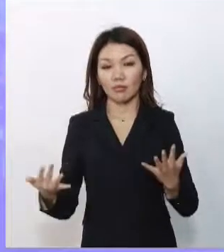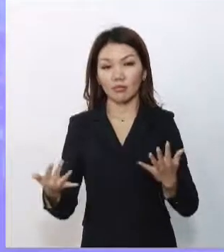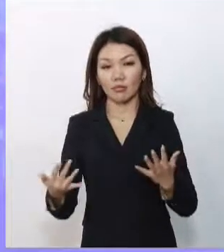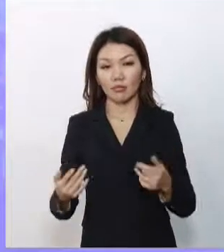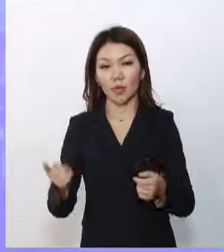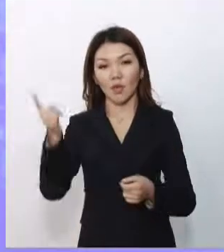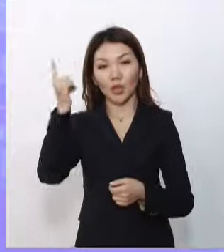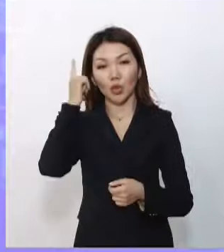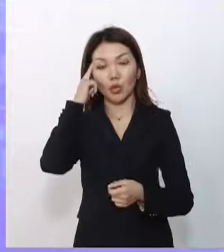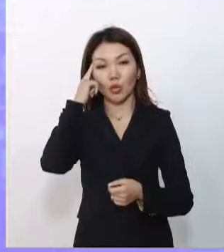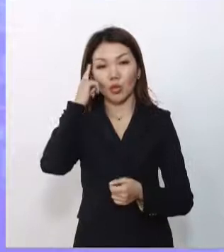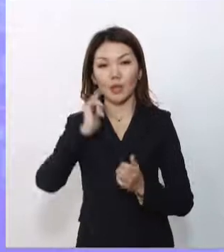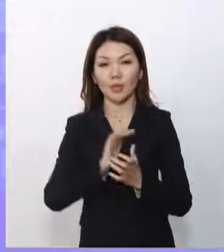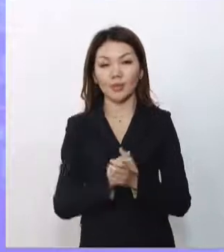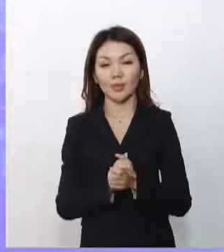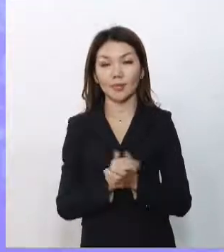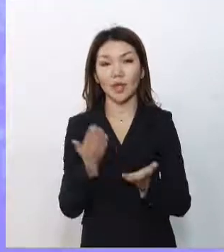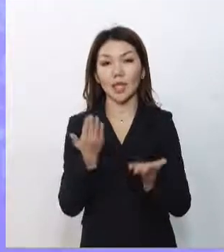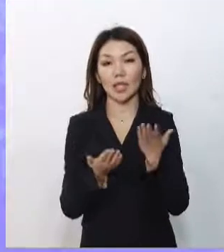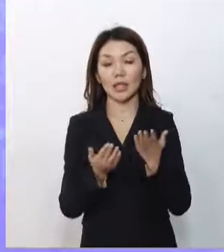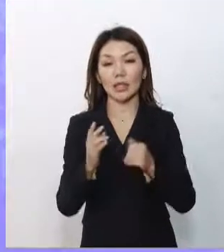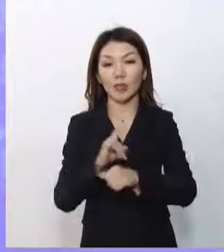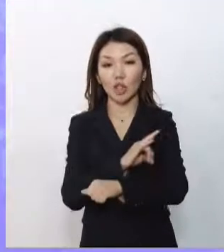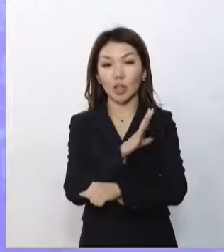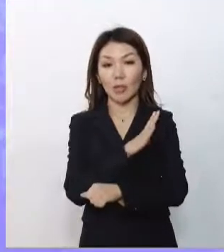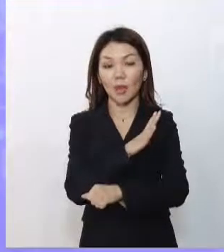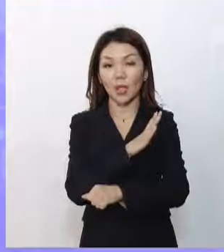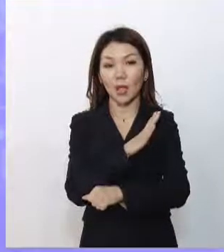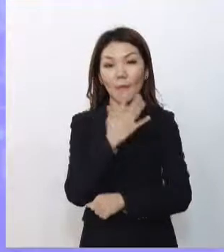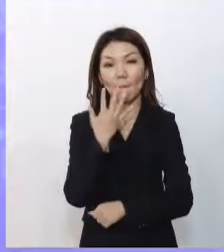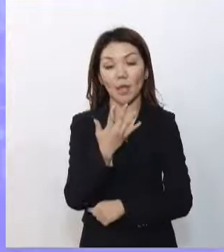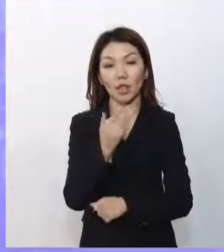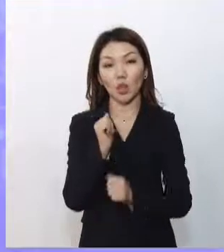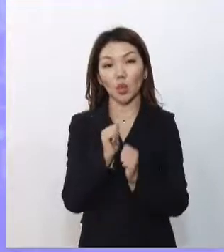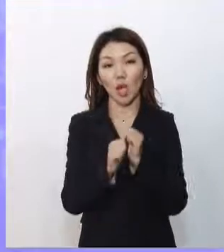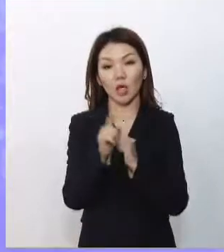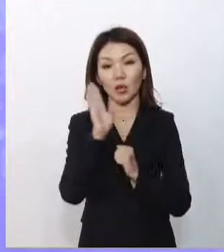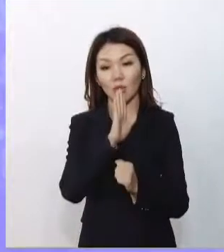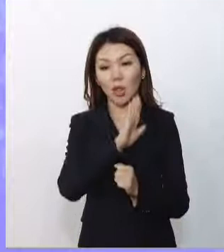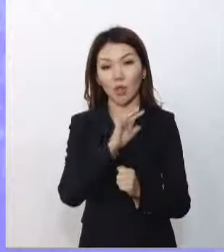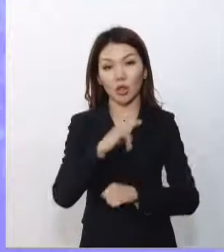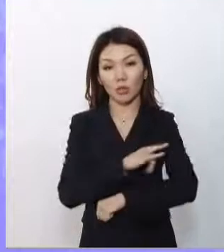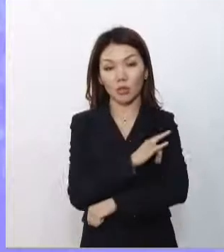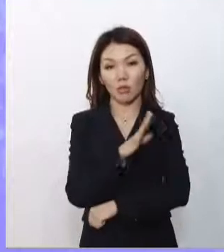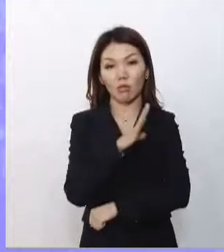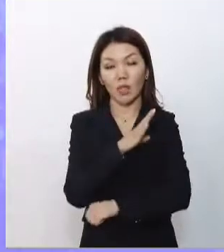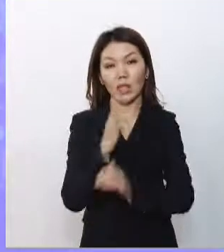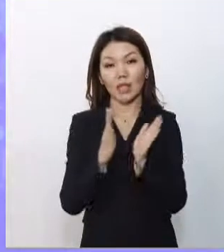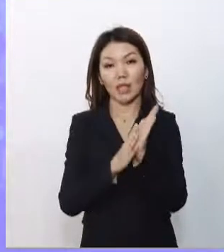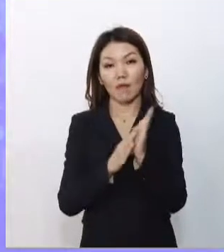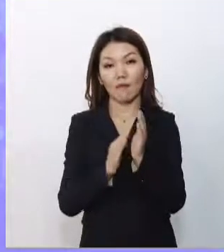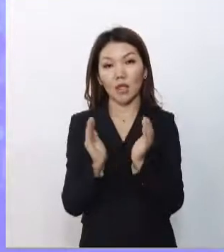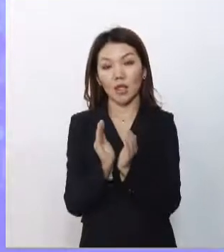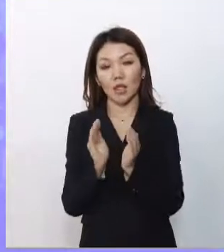Давайте будем рассуждать. Если мышек было 5, и у каждой по 9 мышат, значит,